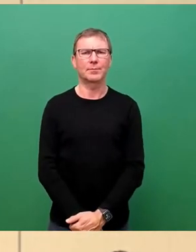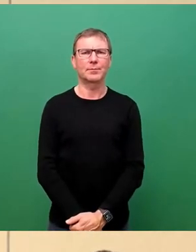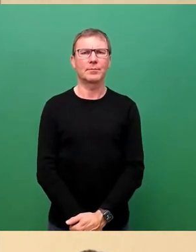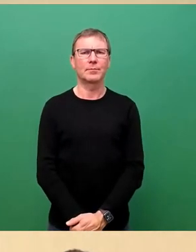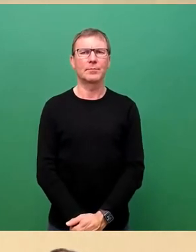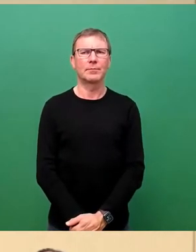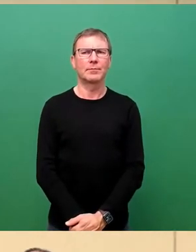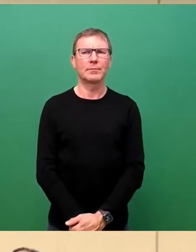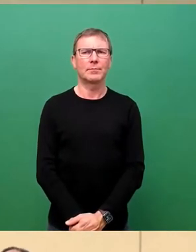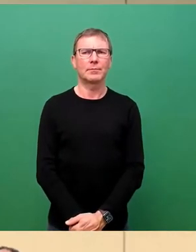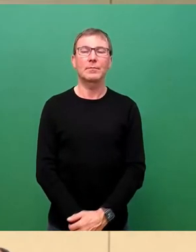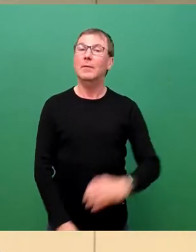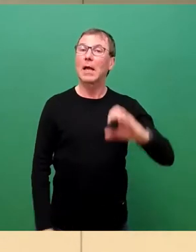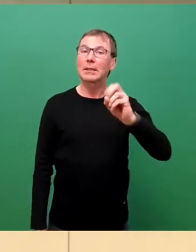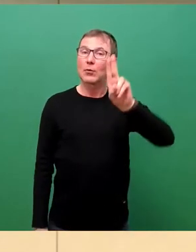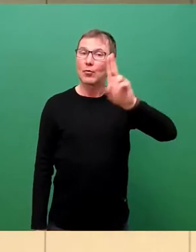Wird CDU das Wort gewünscht?